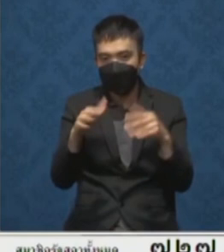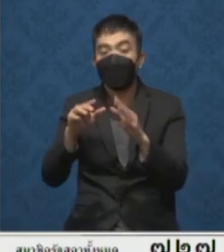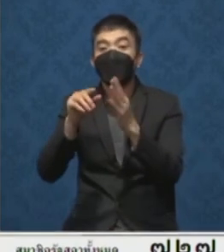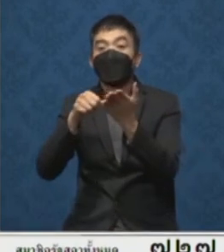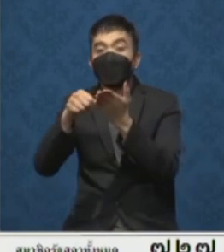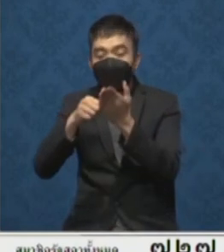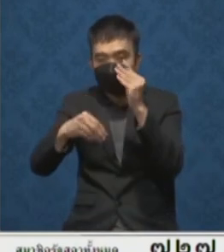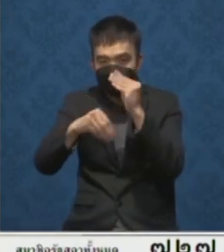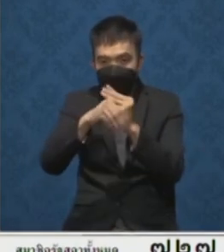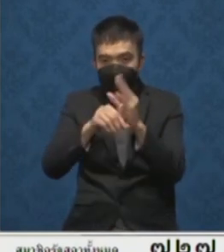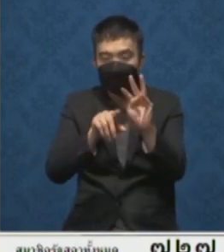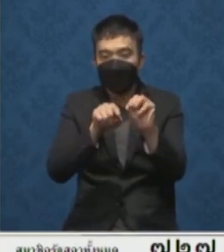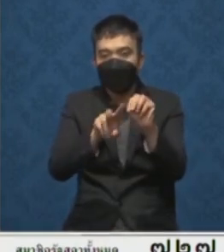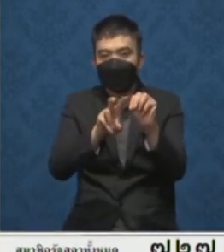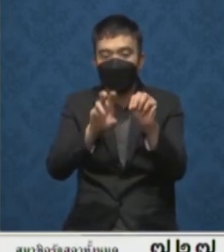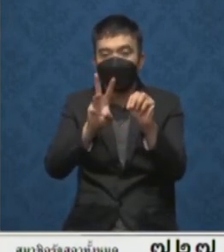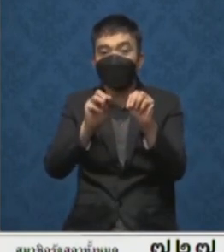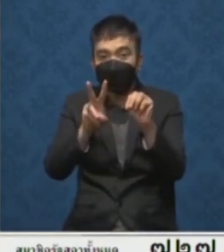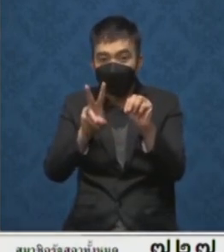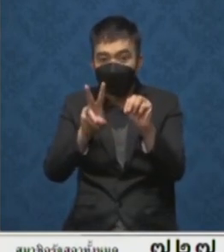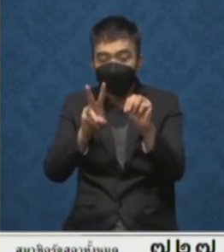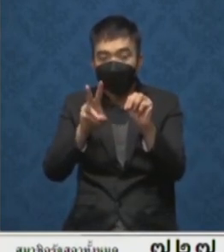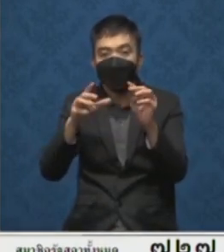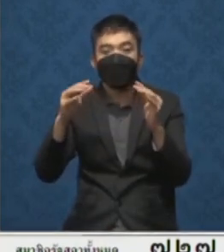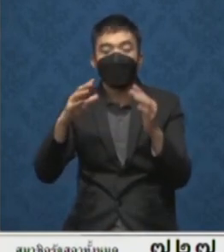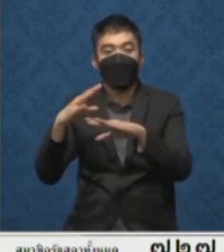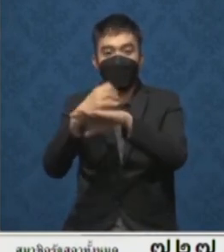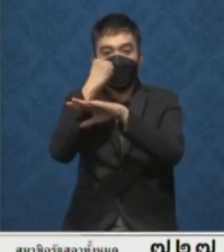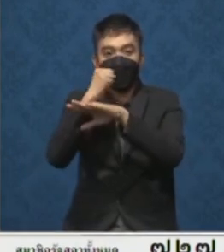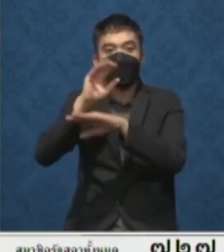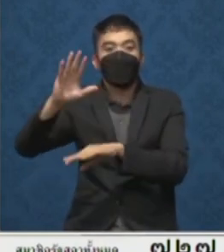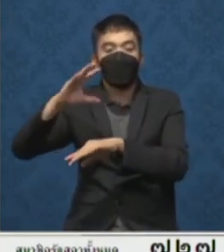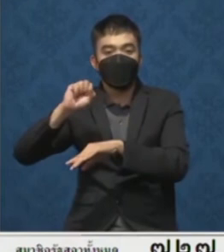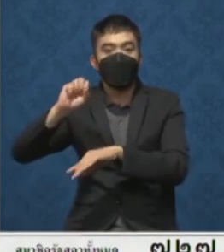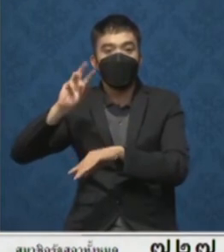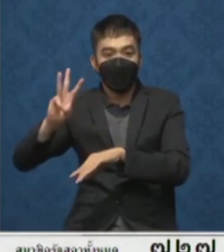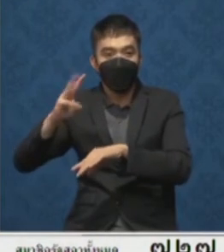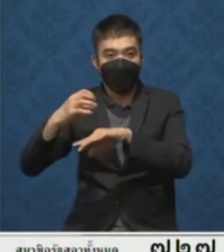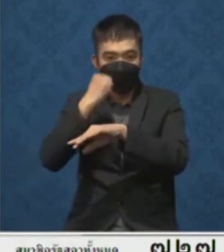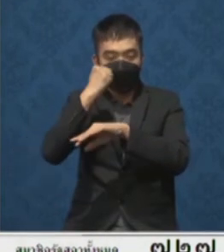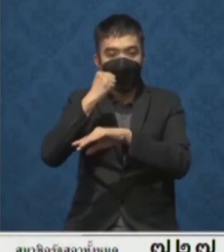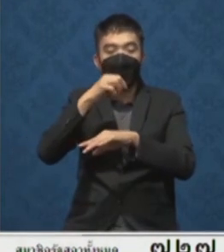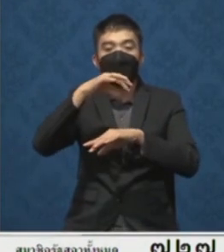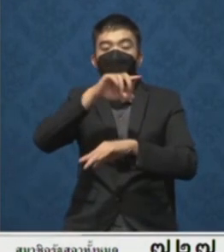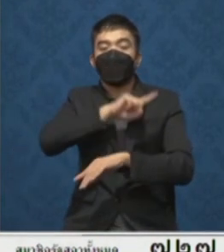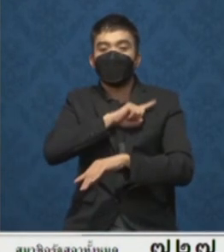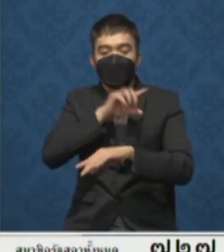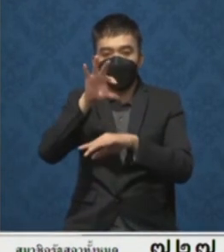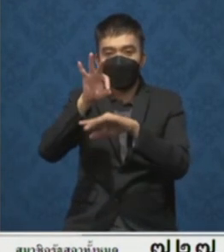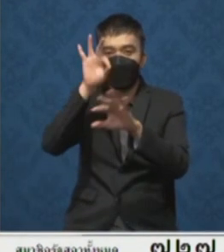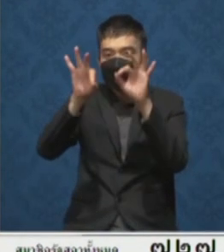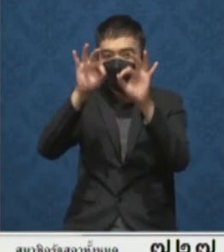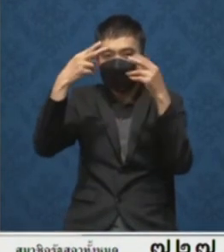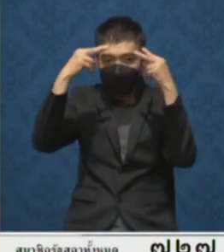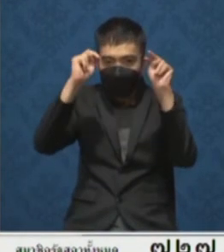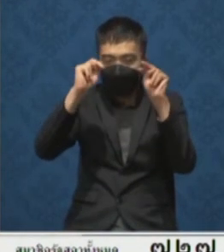รมนูญมาตรา272ด้วยการตัดอำนาจสว.ในการเลือกนายกรัฐมนตรีท่านประธานคะระบอบประ